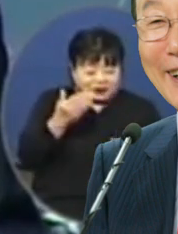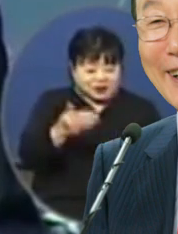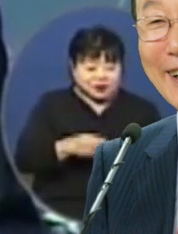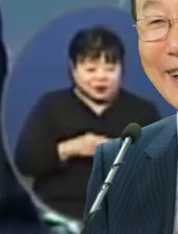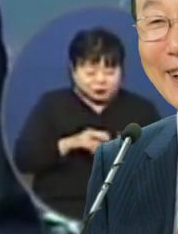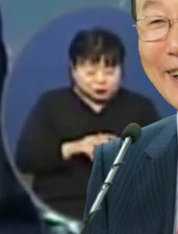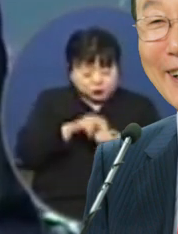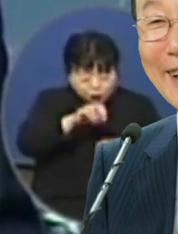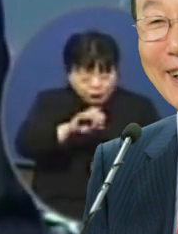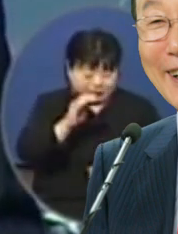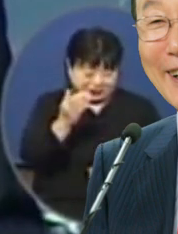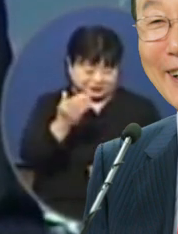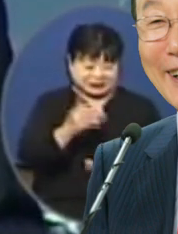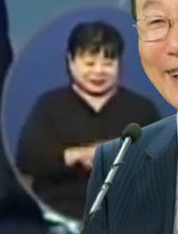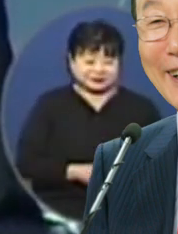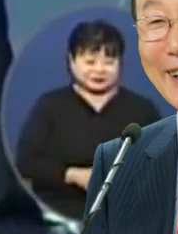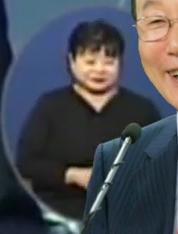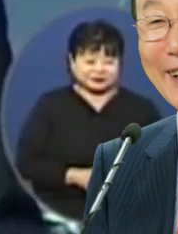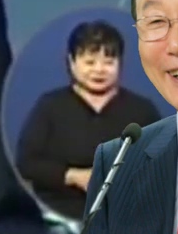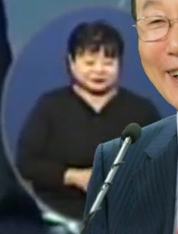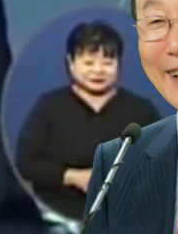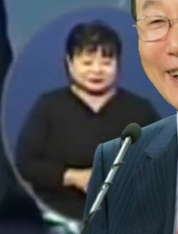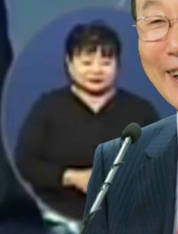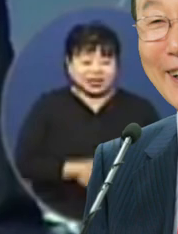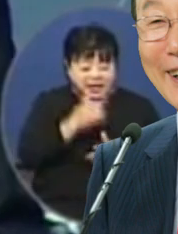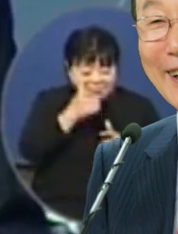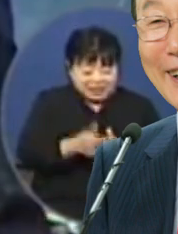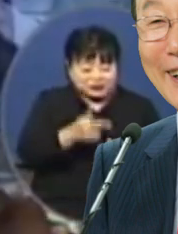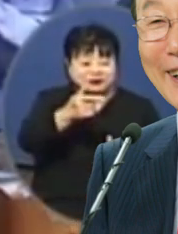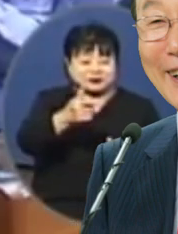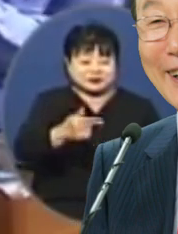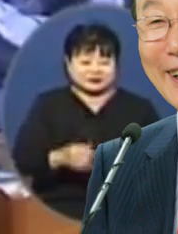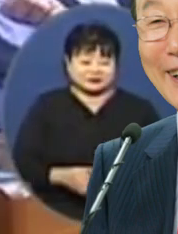요새가 되시는 것입니다. 한번 따라 말씀하시죠. 예수님은